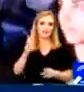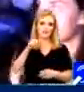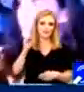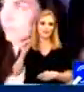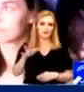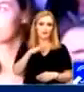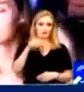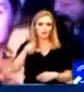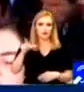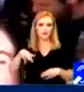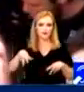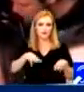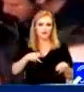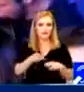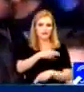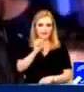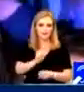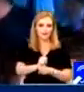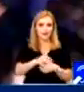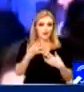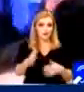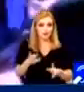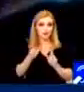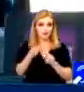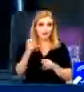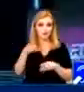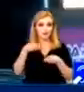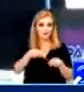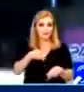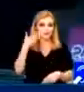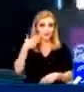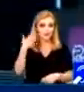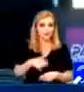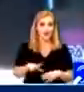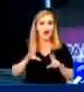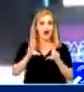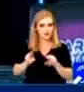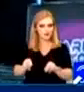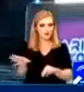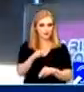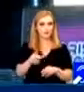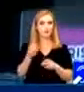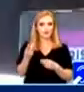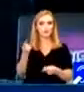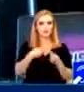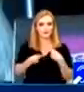clienți care au dansat fără încetare. Este pentru a doua oară când artista vine în România și a promis că va reveni.